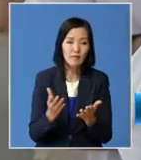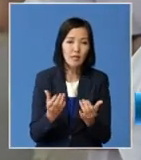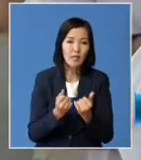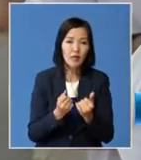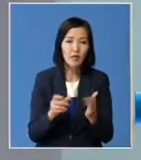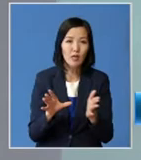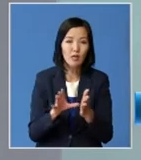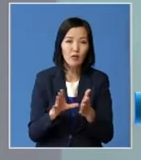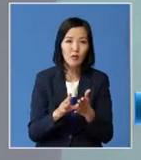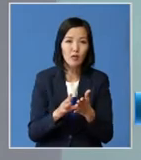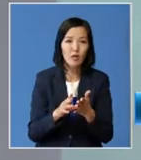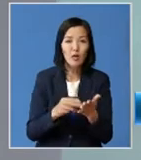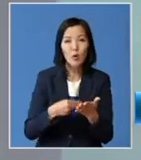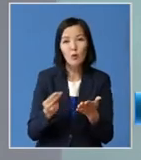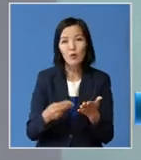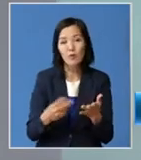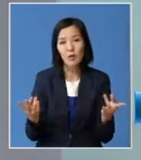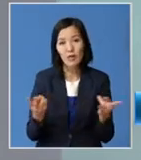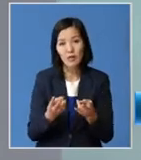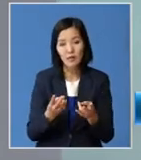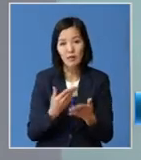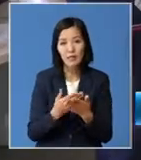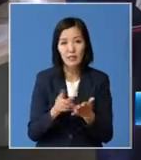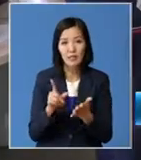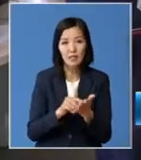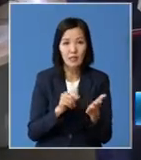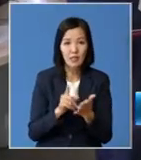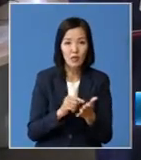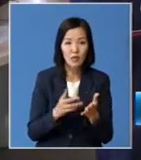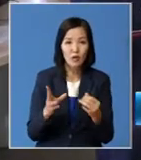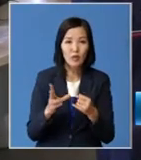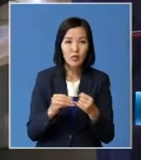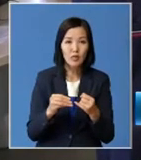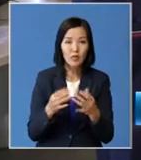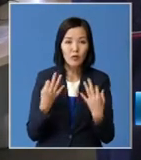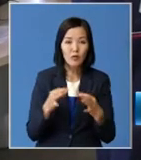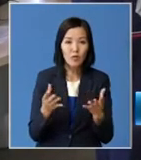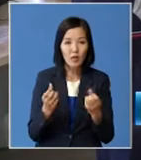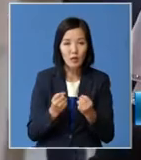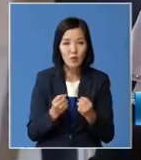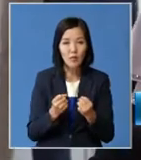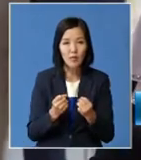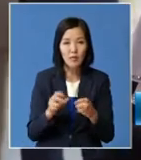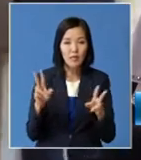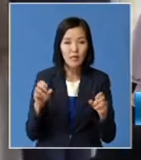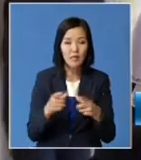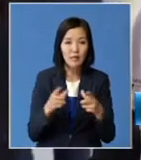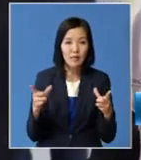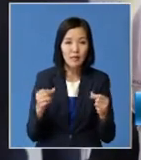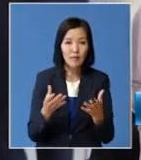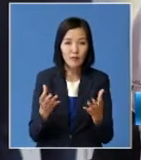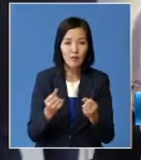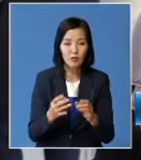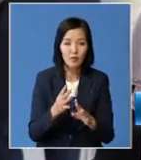үшін электрондық қолтаңбаңыз болса болғаны, мәселен, бүгінде зейнетке шығу немесе жер теліміне рұқсат алу, сонымен қатар тақырыптық анықтамаларға қол жеткізу